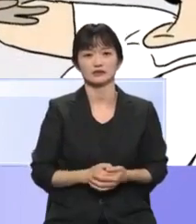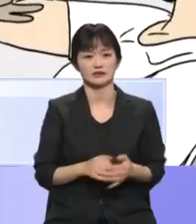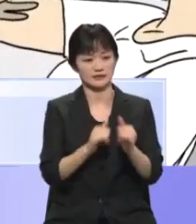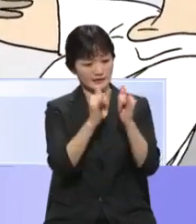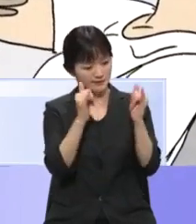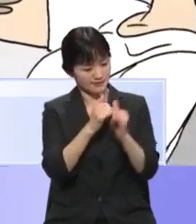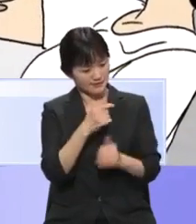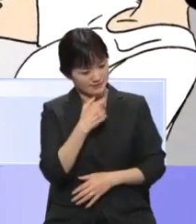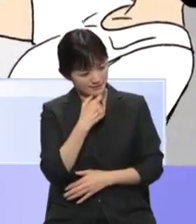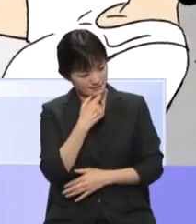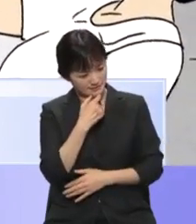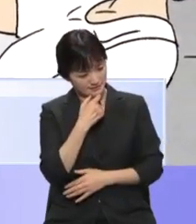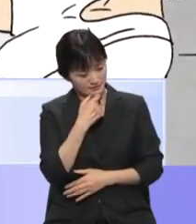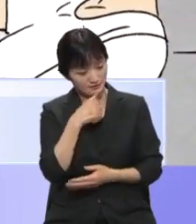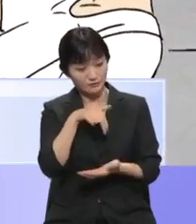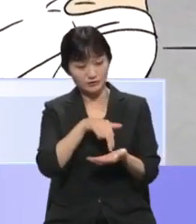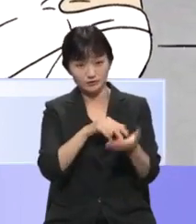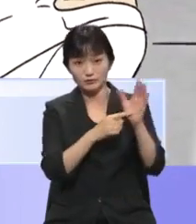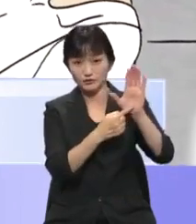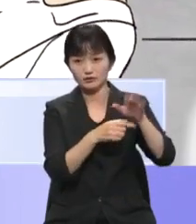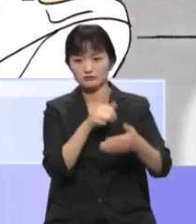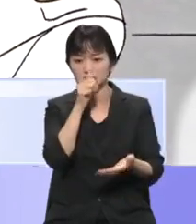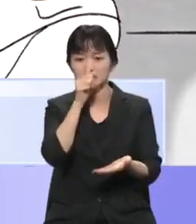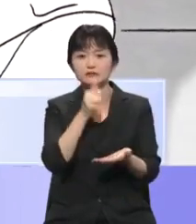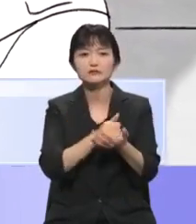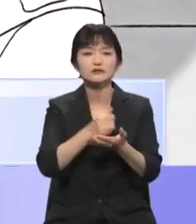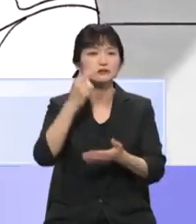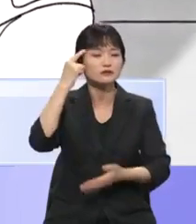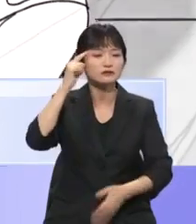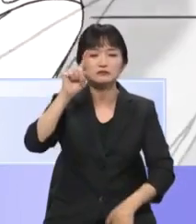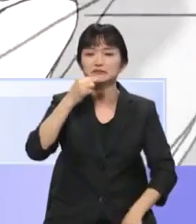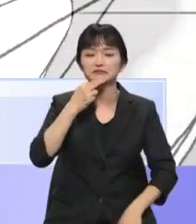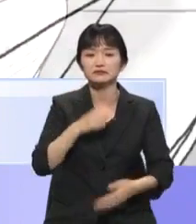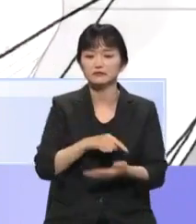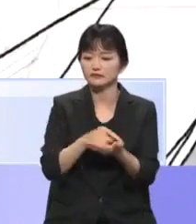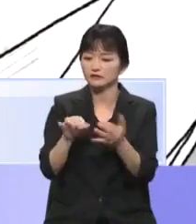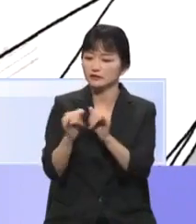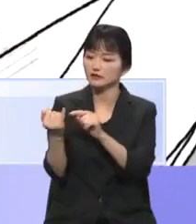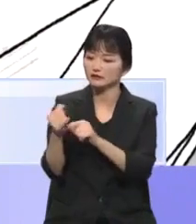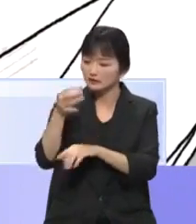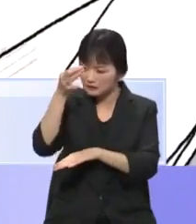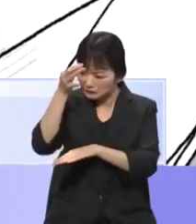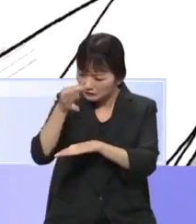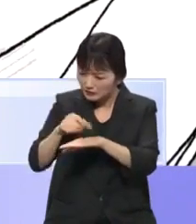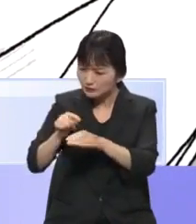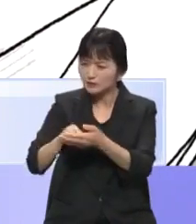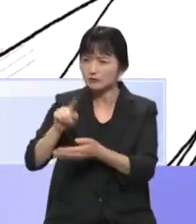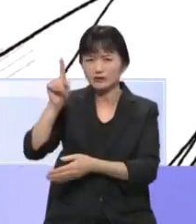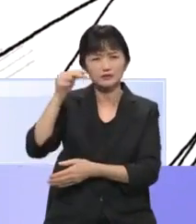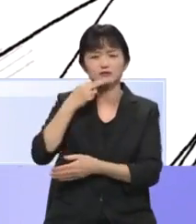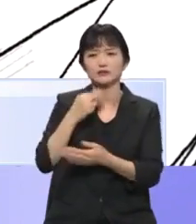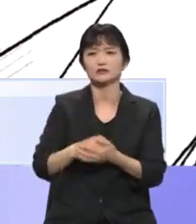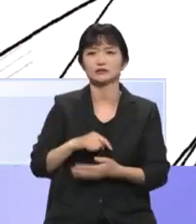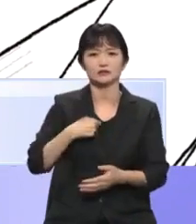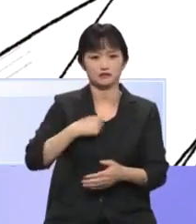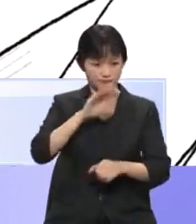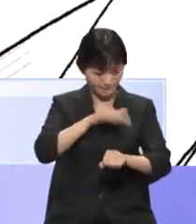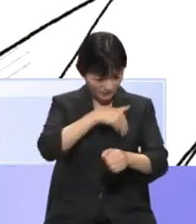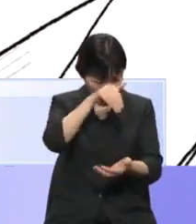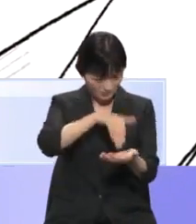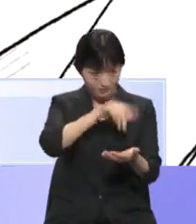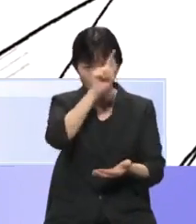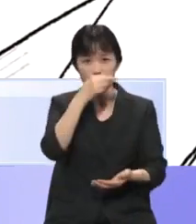보여지거든요 그러니까 이거는 전혀 죄의식이 없고이 피해자에 대한 미안한 마음이라든 자신의 잘못에 대한 뉘우침 전혀 없는 사람입니다